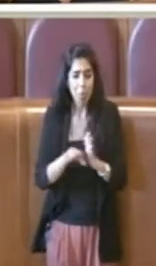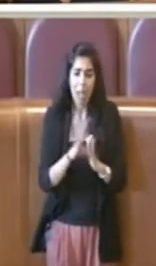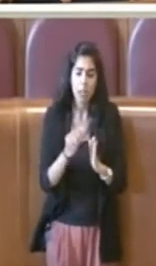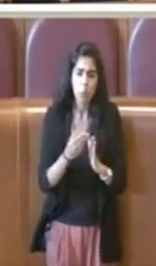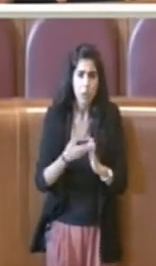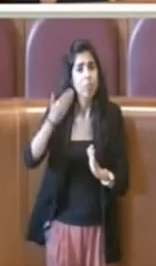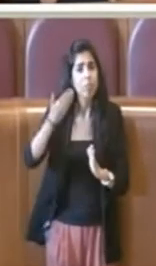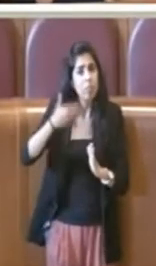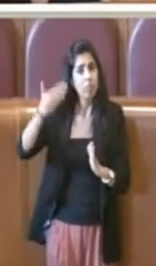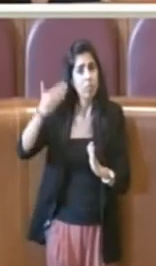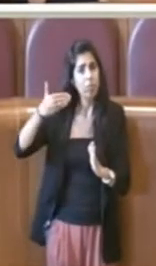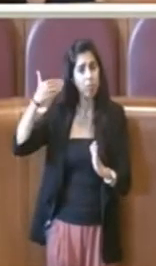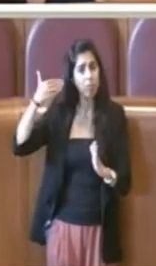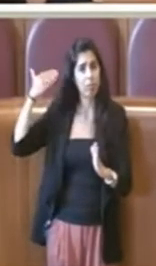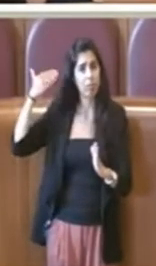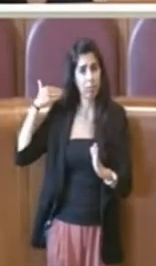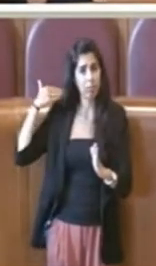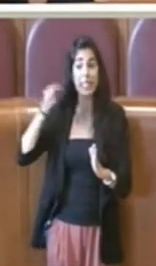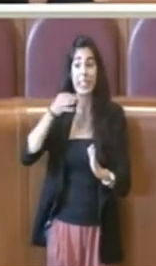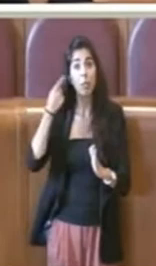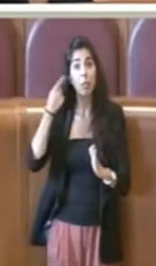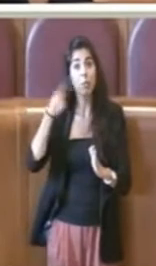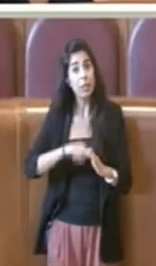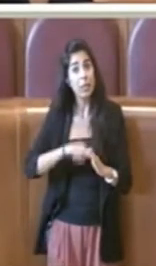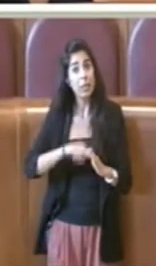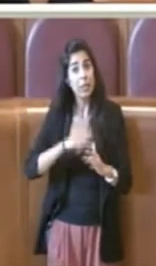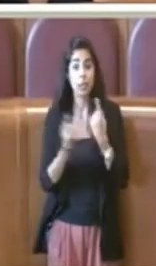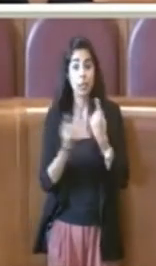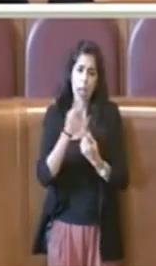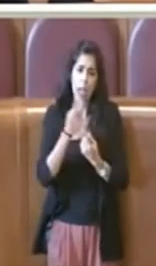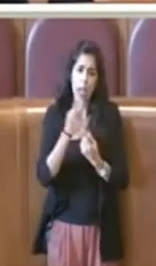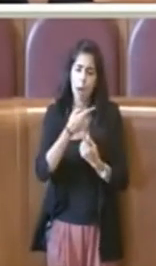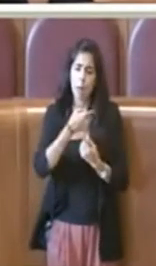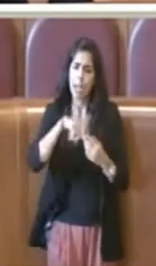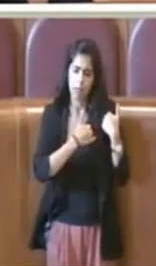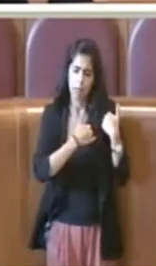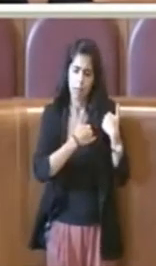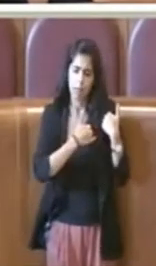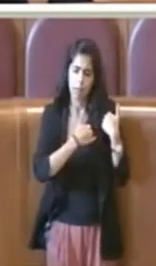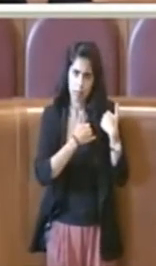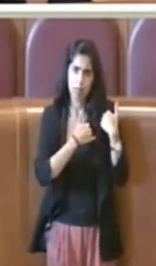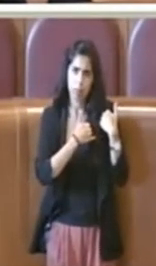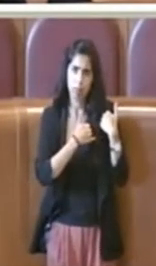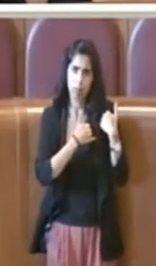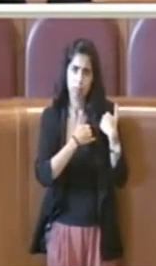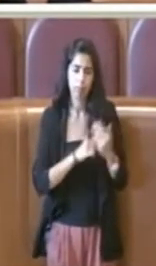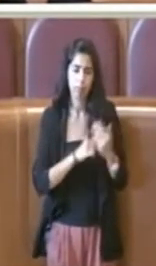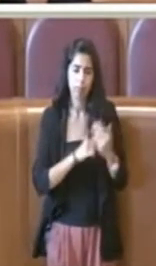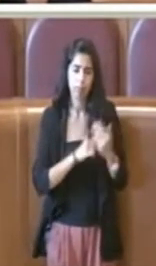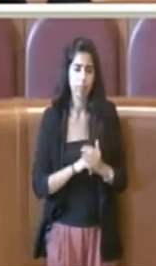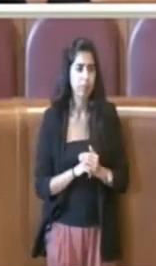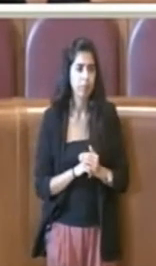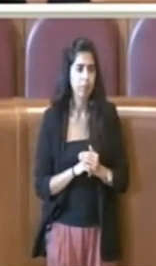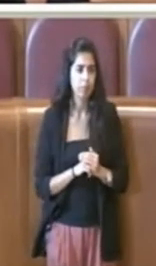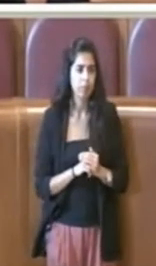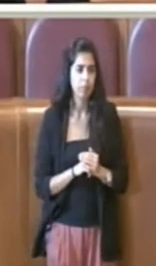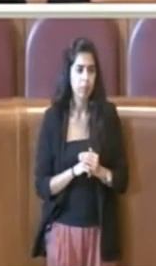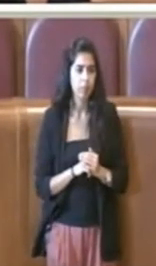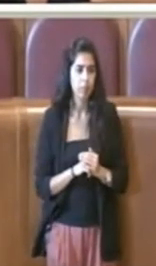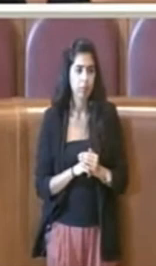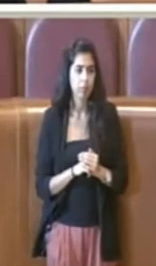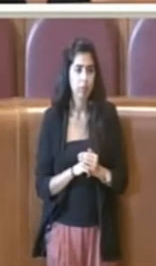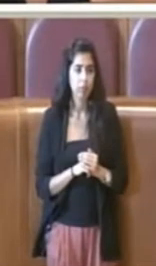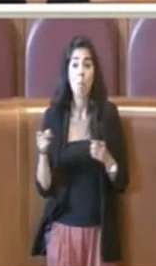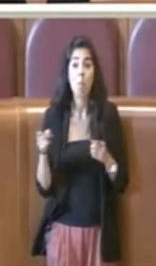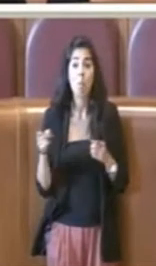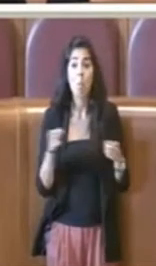una questione che abbiamo veramente molto attenzionato. E lì è venuto fuori il richiamo